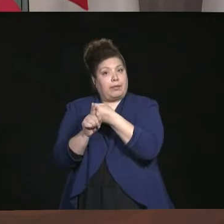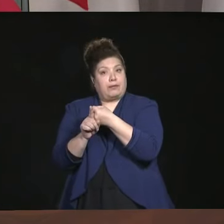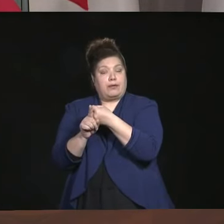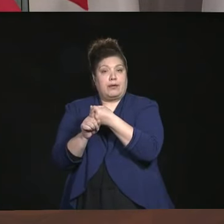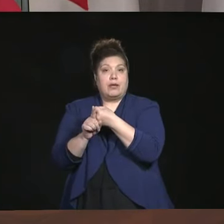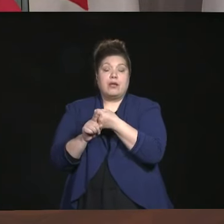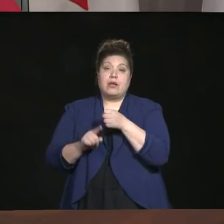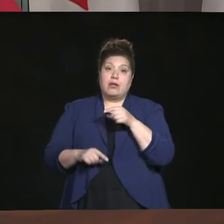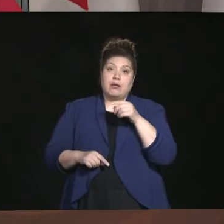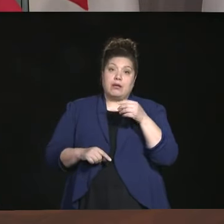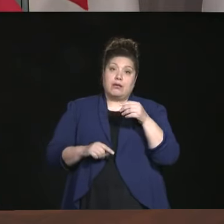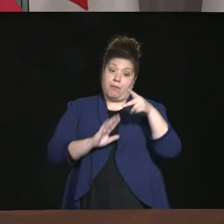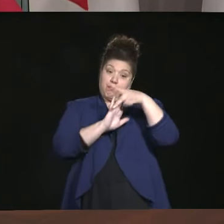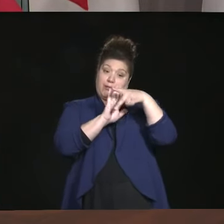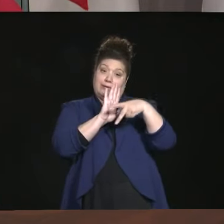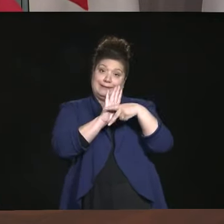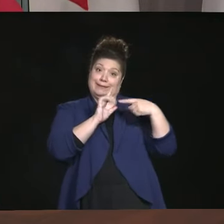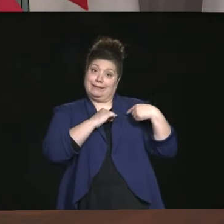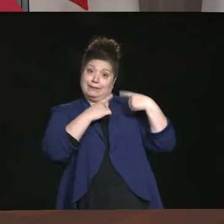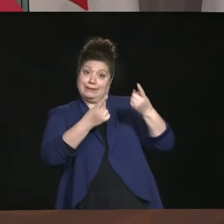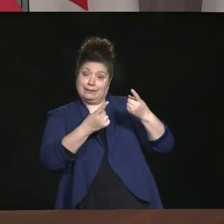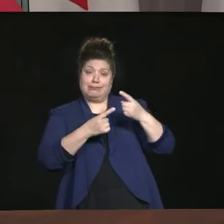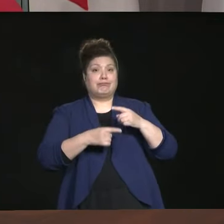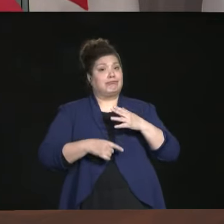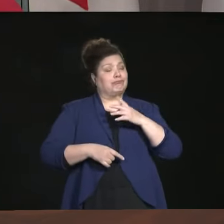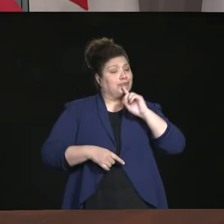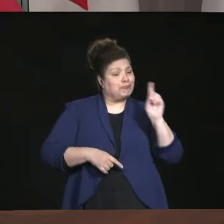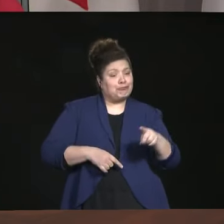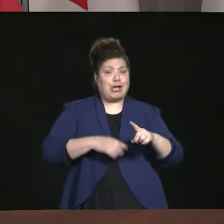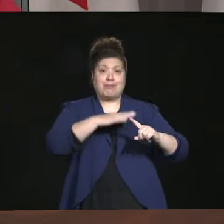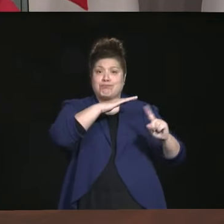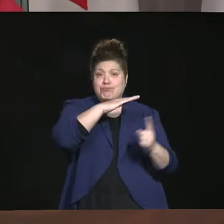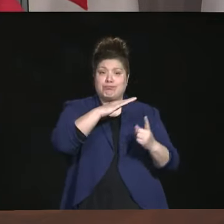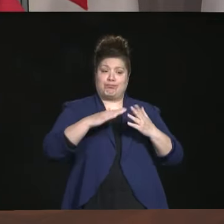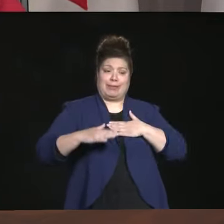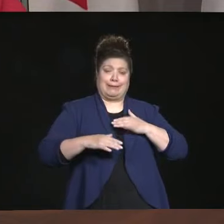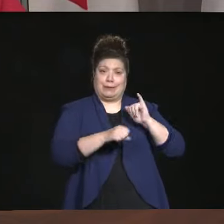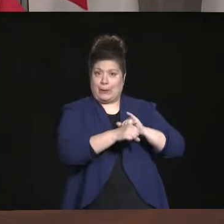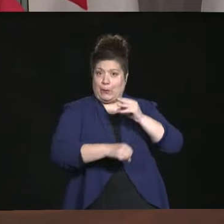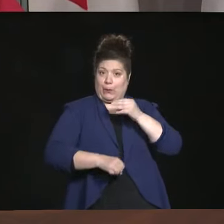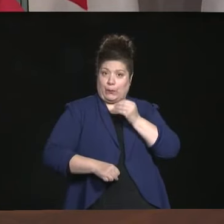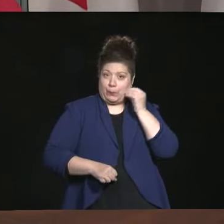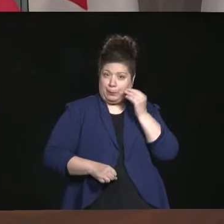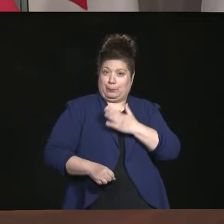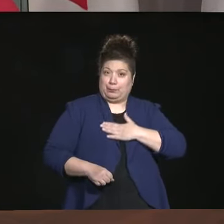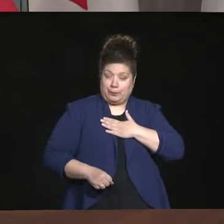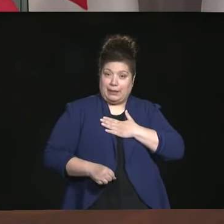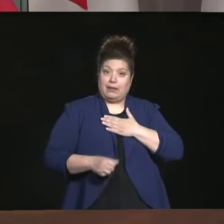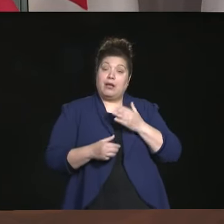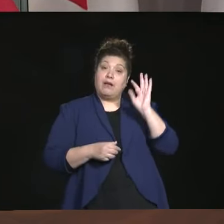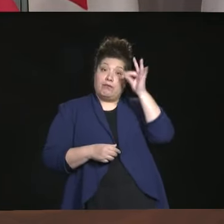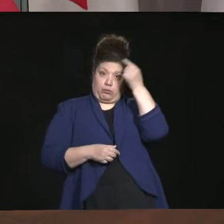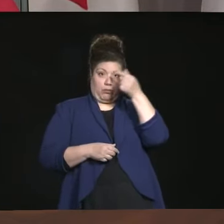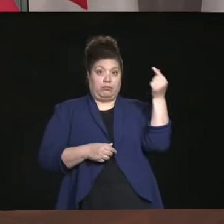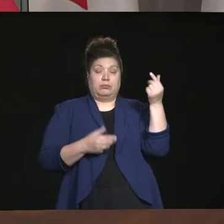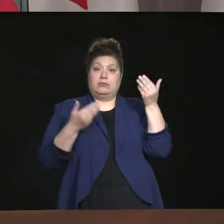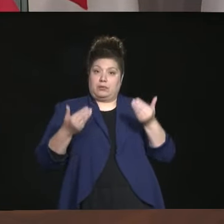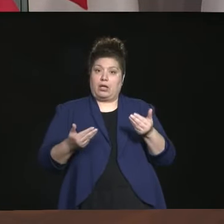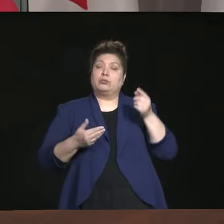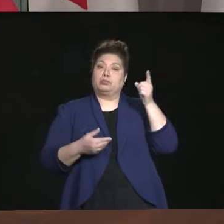Premier ministre Legault qu'on doit penser de ces conséquences et on